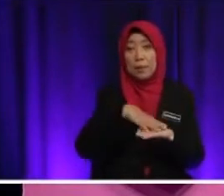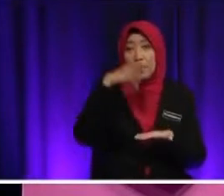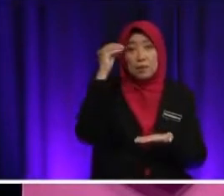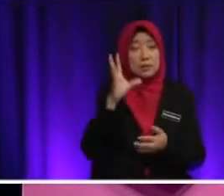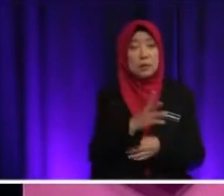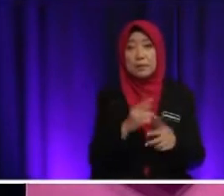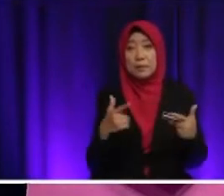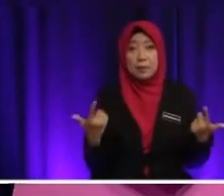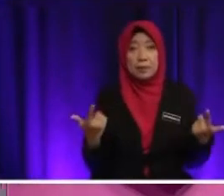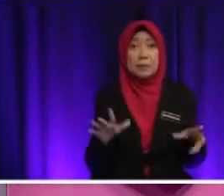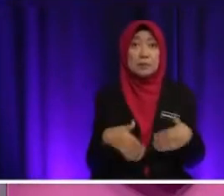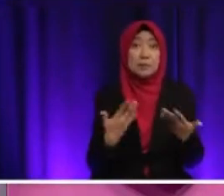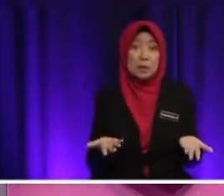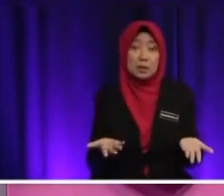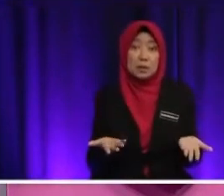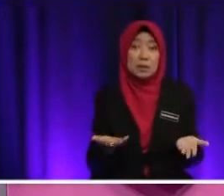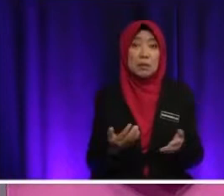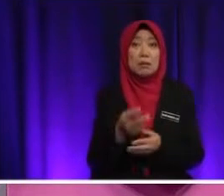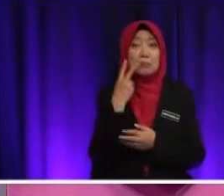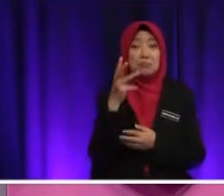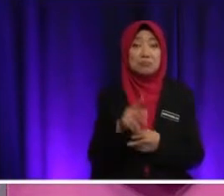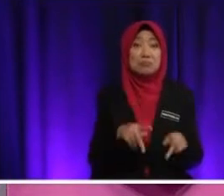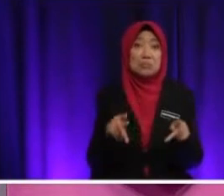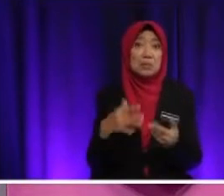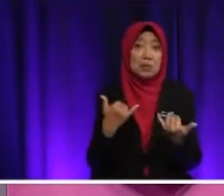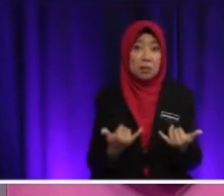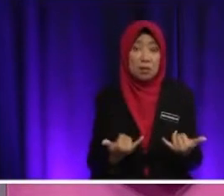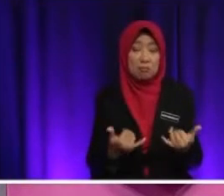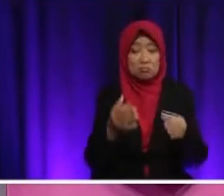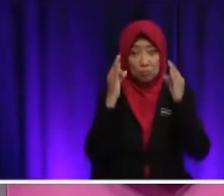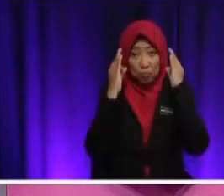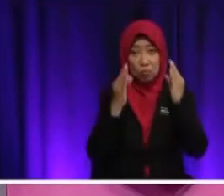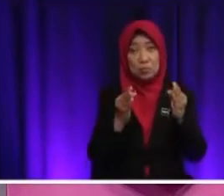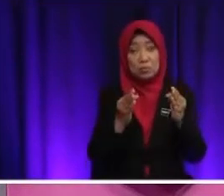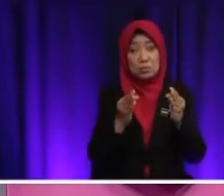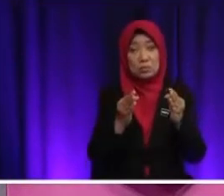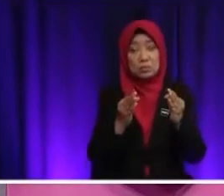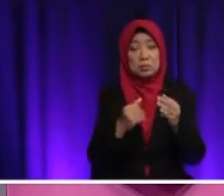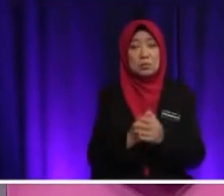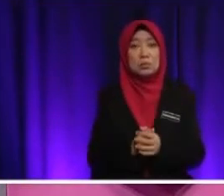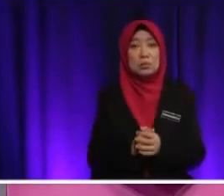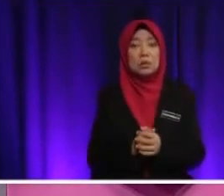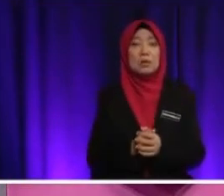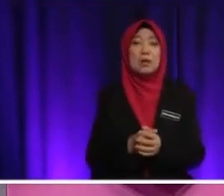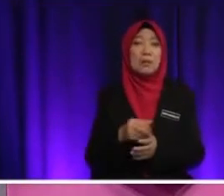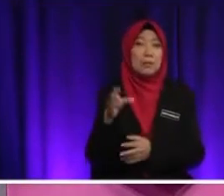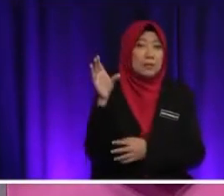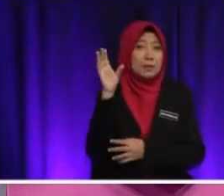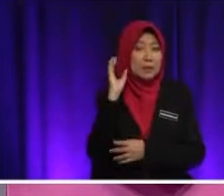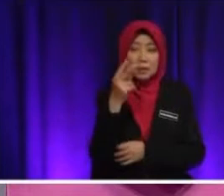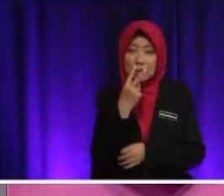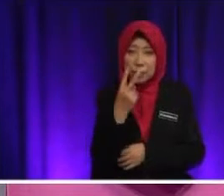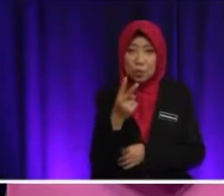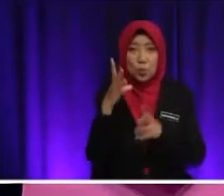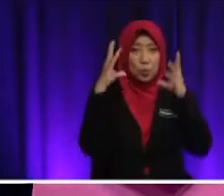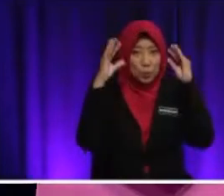sebagainya. Kan macam kita tengok murid-murid sekarang ni fokus, ya, begitu fokus. Betul. Mendengar ajaran guru, inilah ciri-ciri ya yang